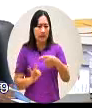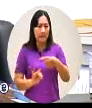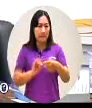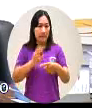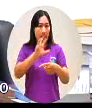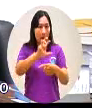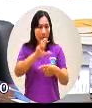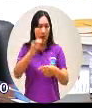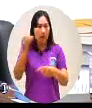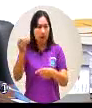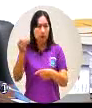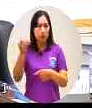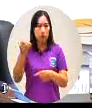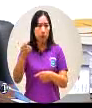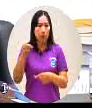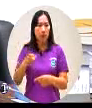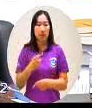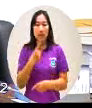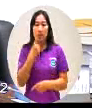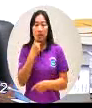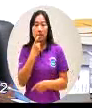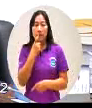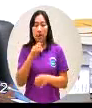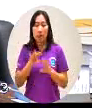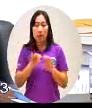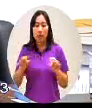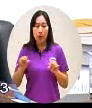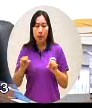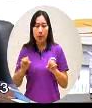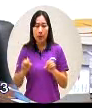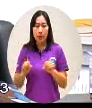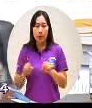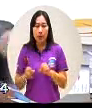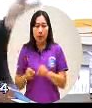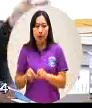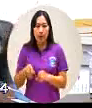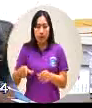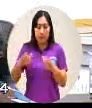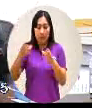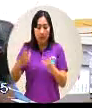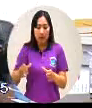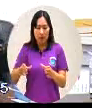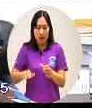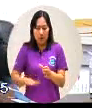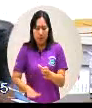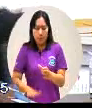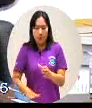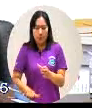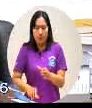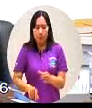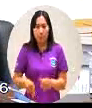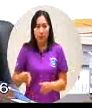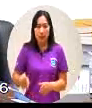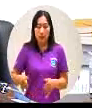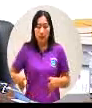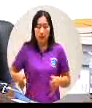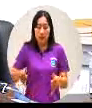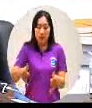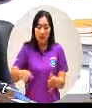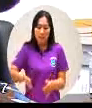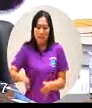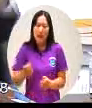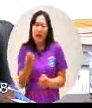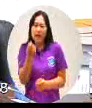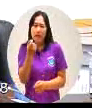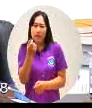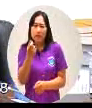绿地，伊甲算伫伊迄个油桶的下骹，算伫伊的巷道，算伫伊的道路。哦，伊的高架的这个光线